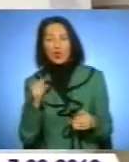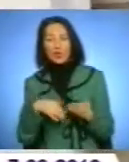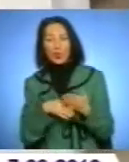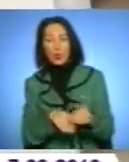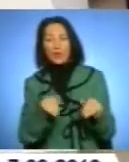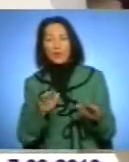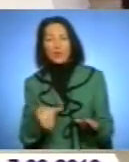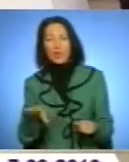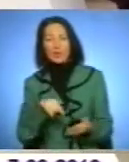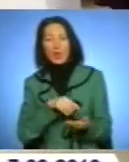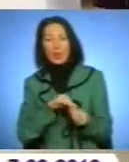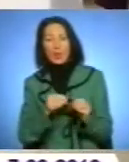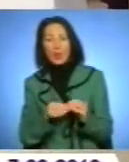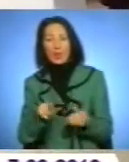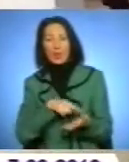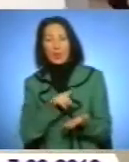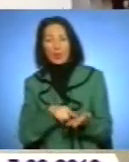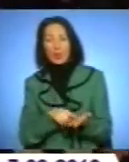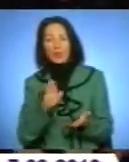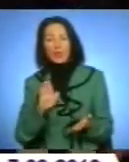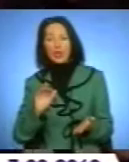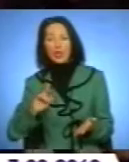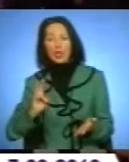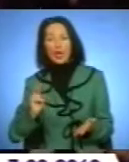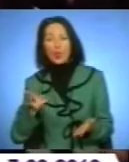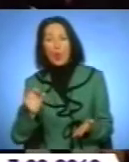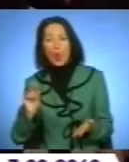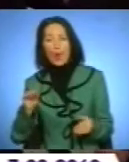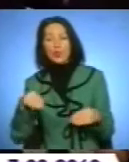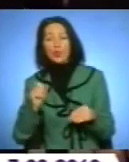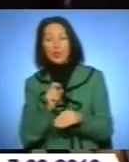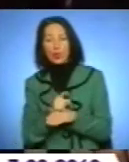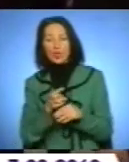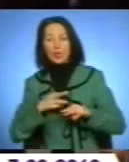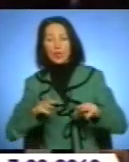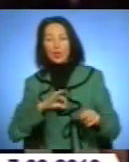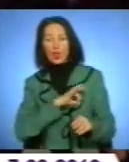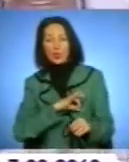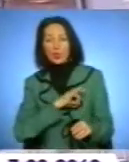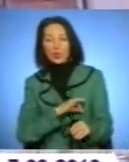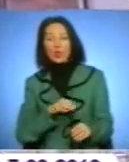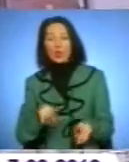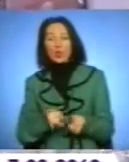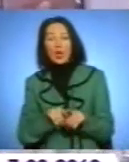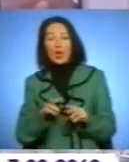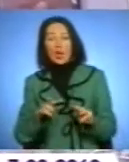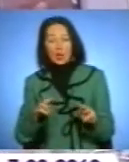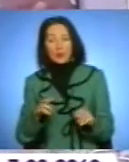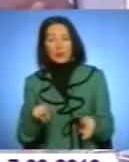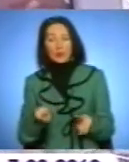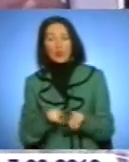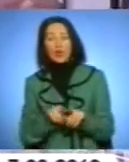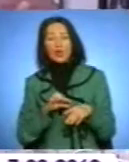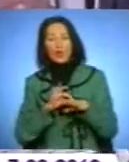Віктор Янукович доручив міністру юстиції Олександру Лавриновичу та міністру економічного розвитку і торгівлі Ігорю Прасолову. Також Віктор Янукович провів у